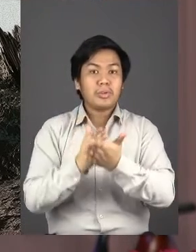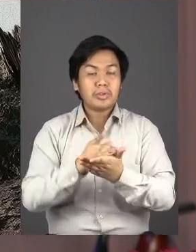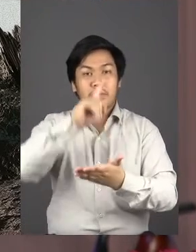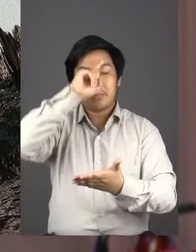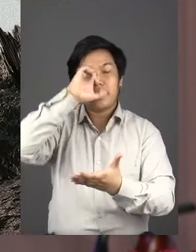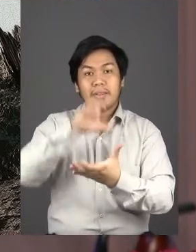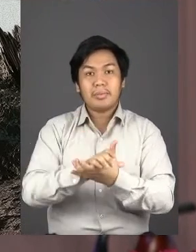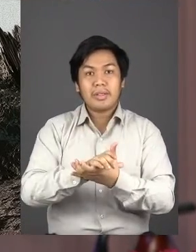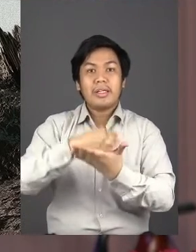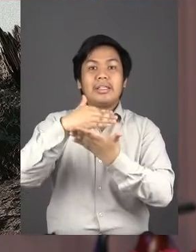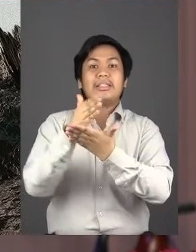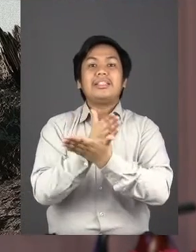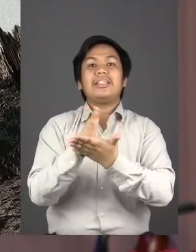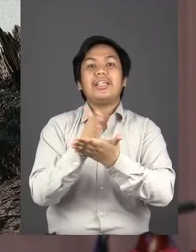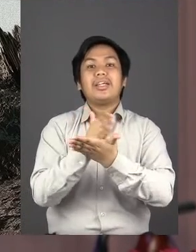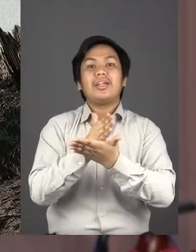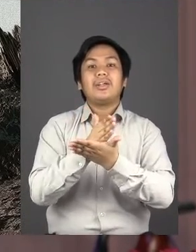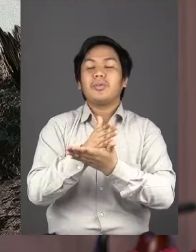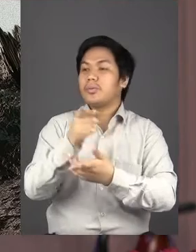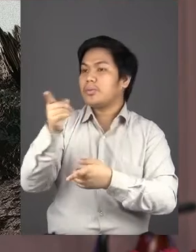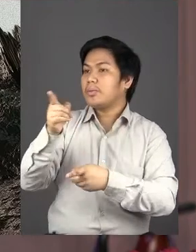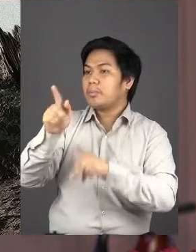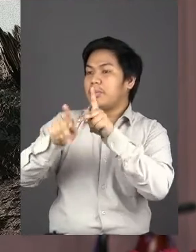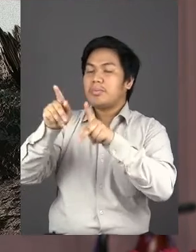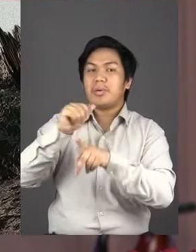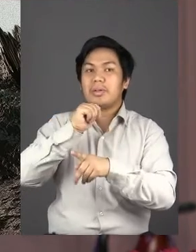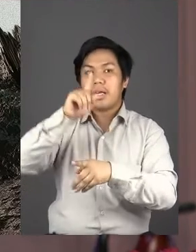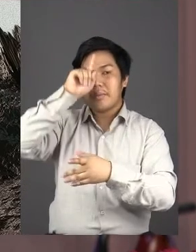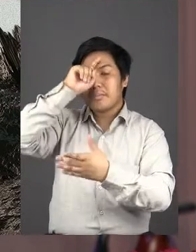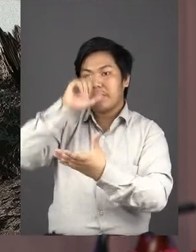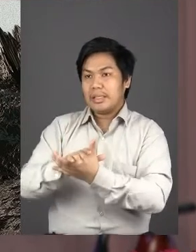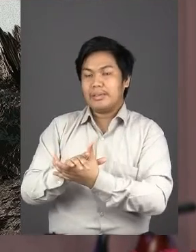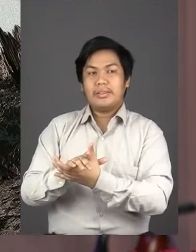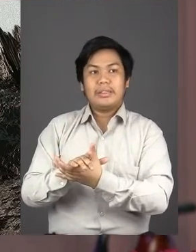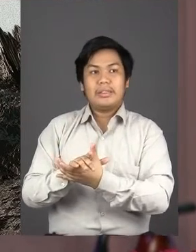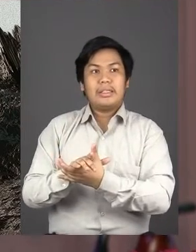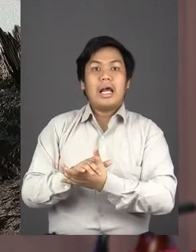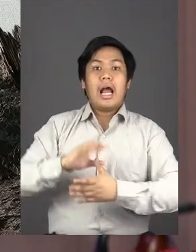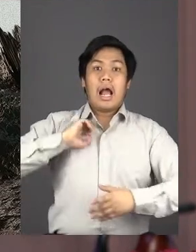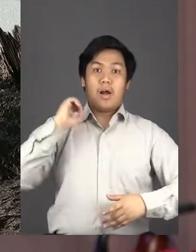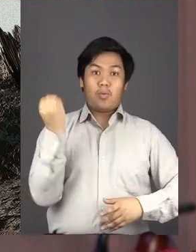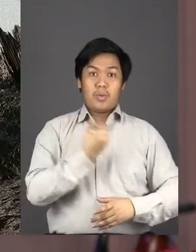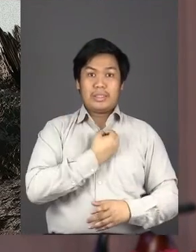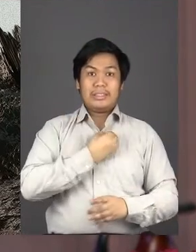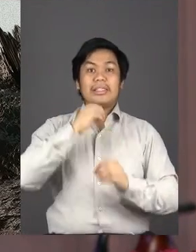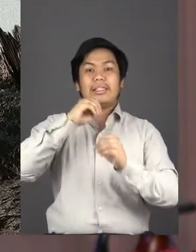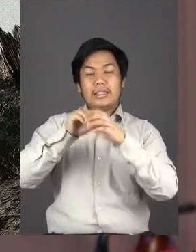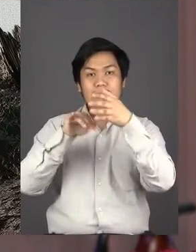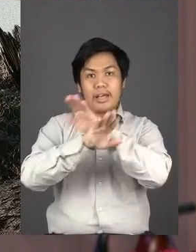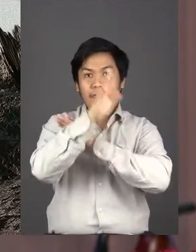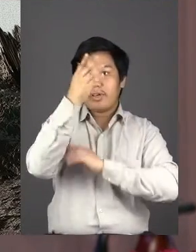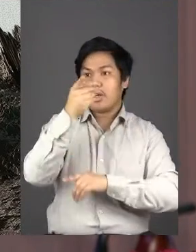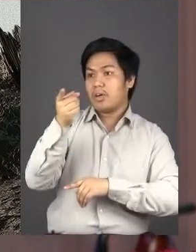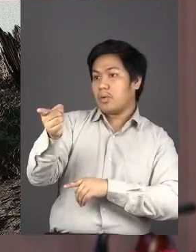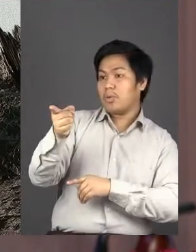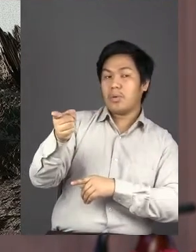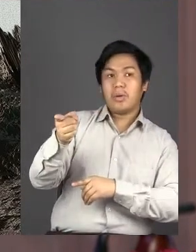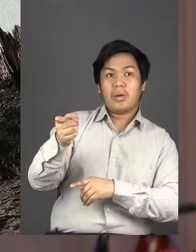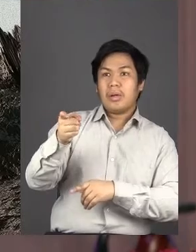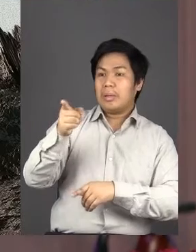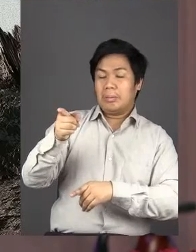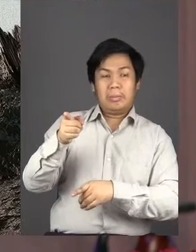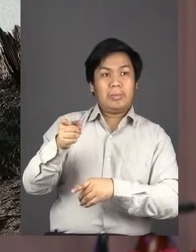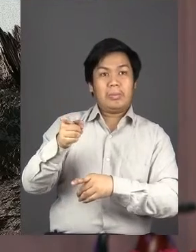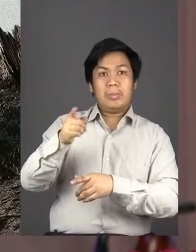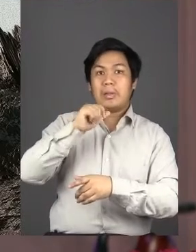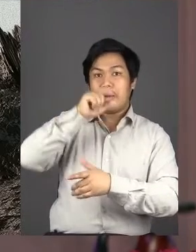believer share with an unbeliever? Ang believer po, ang portion niya nasa langit. Ang unbeliever, dahil ni-reject niya